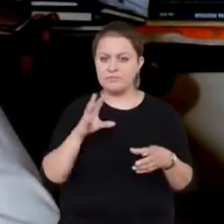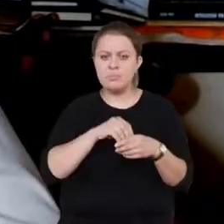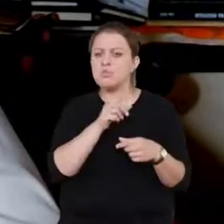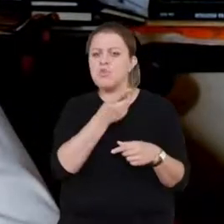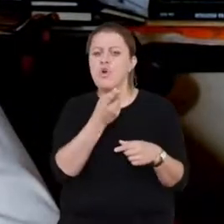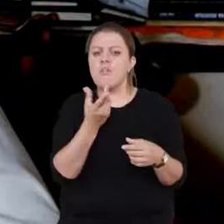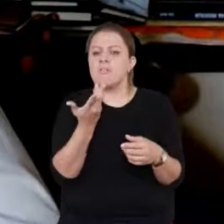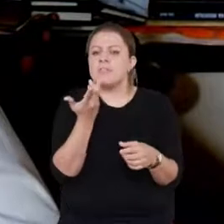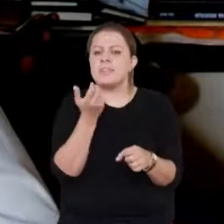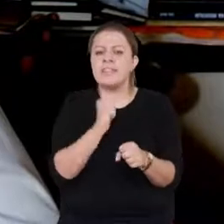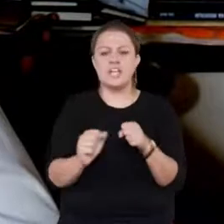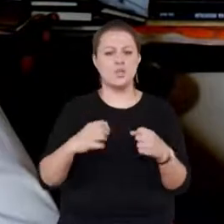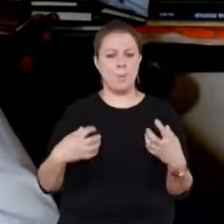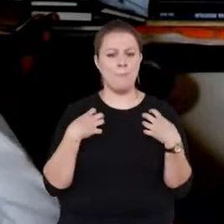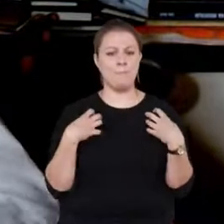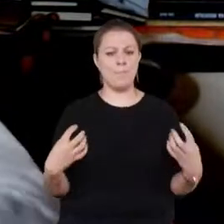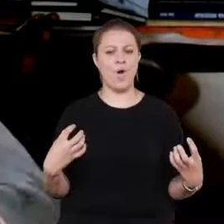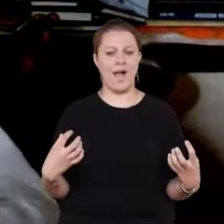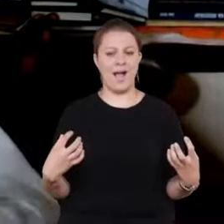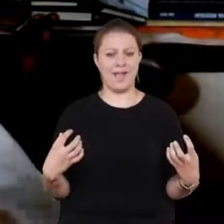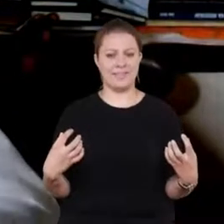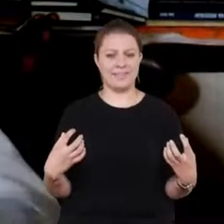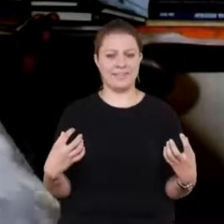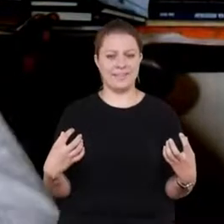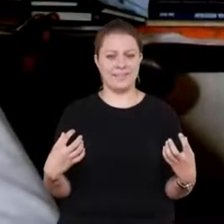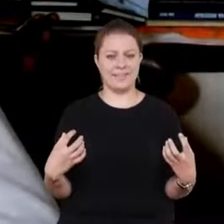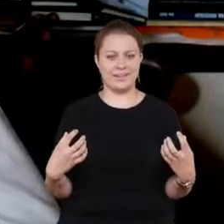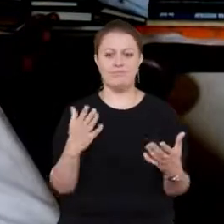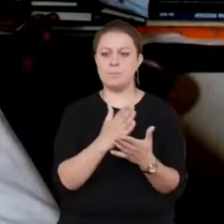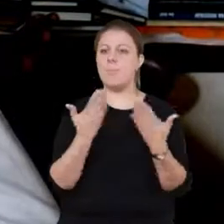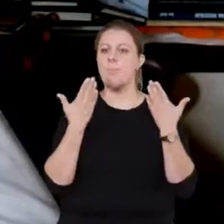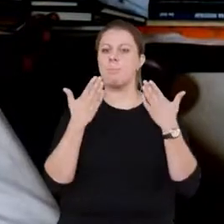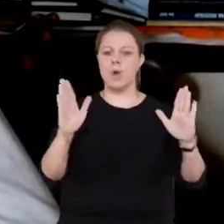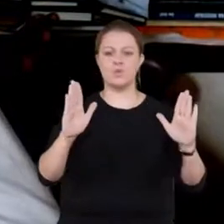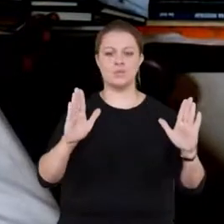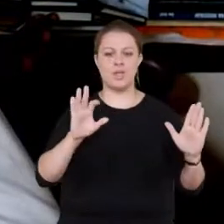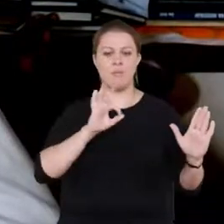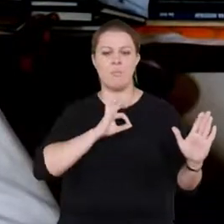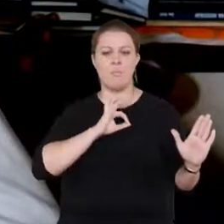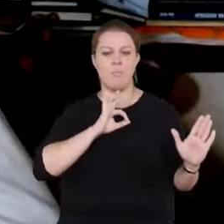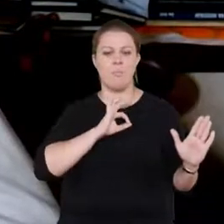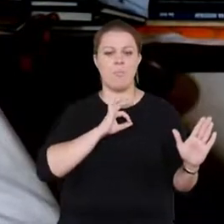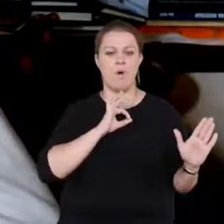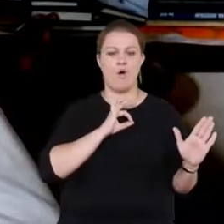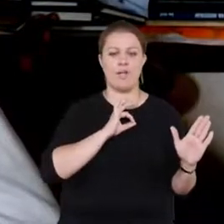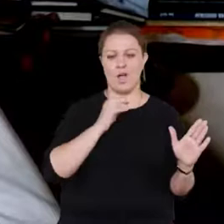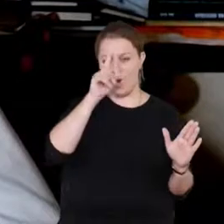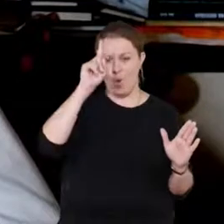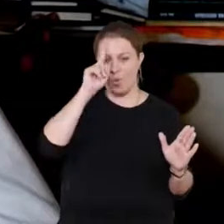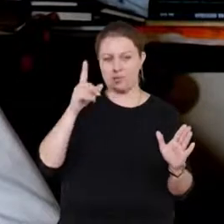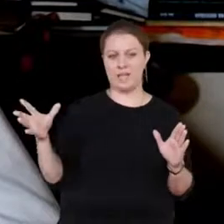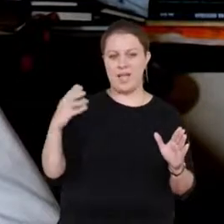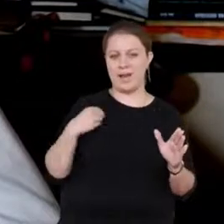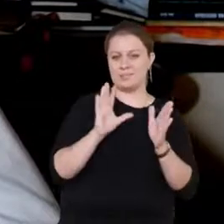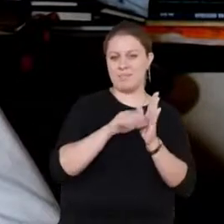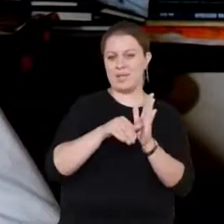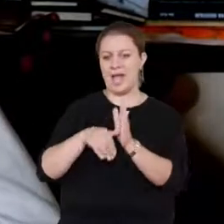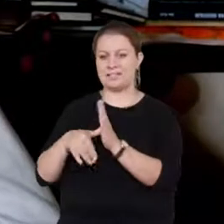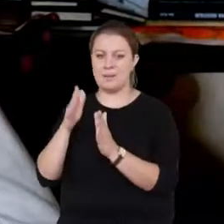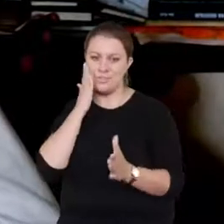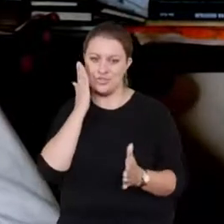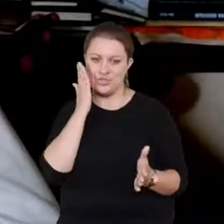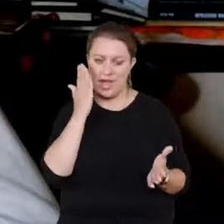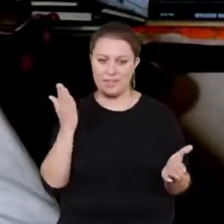To nie jest bogate mieszczaństwo, które oni pokazują jako swoich zwolenników. To są robotnicy, to